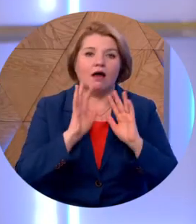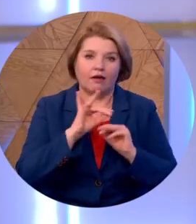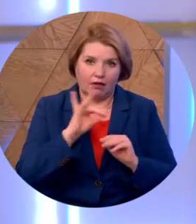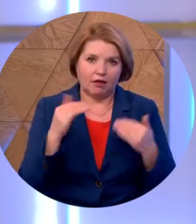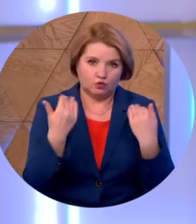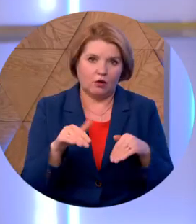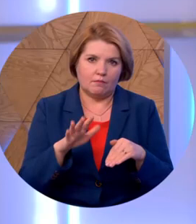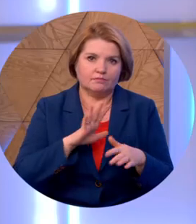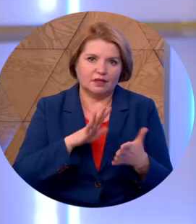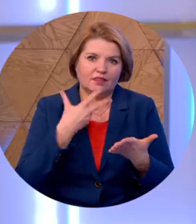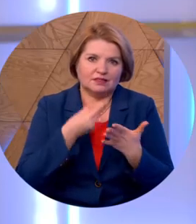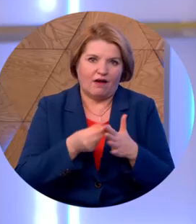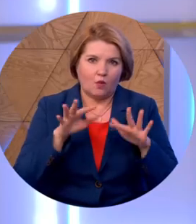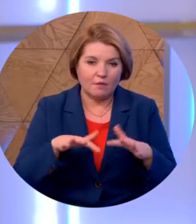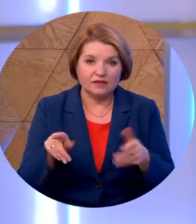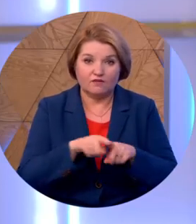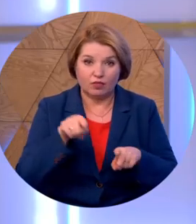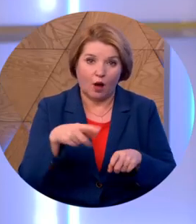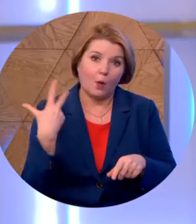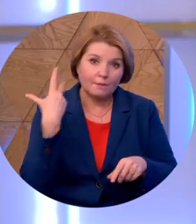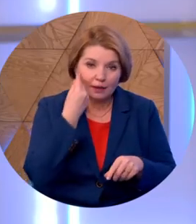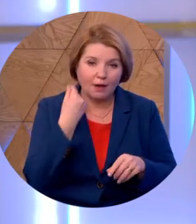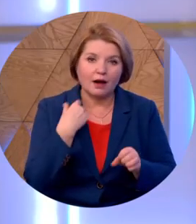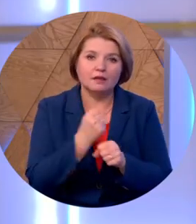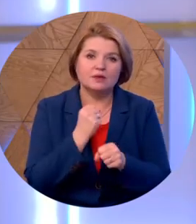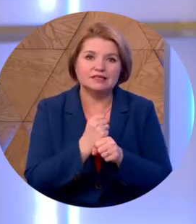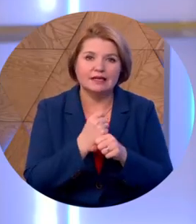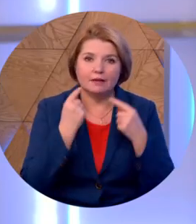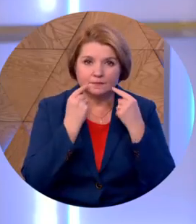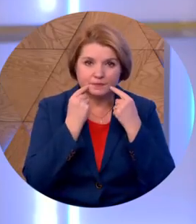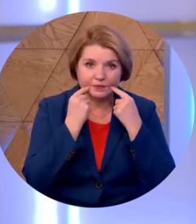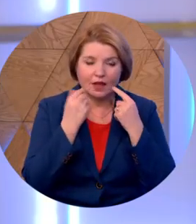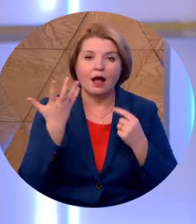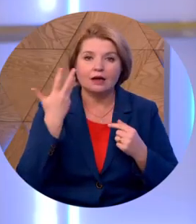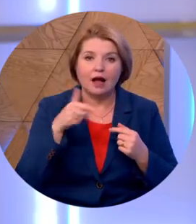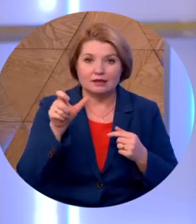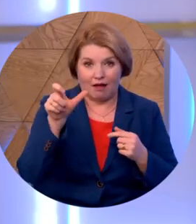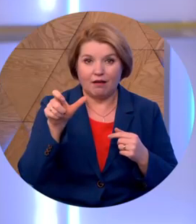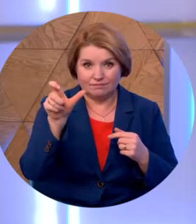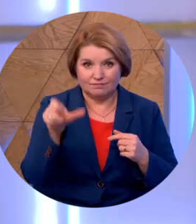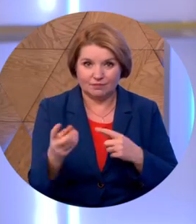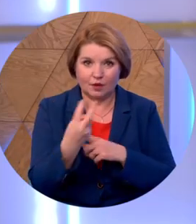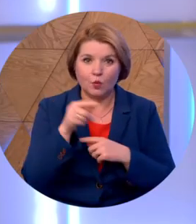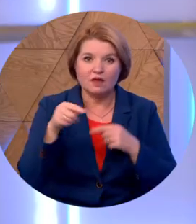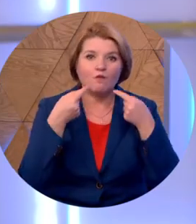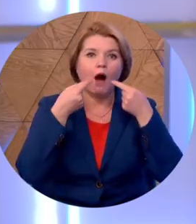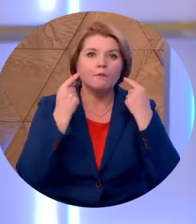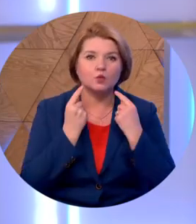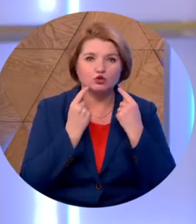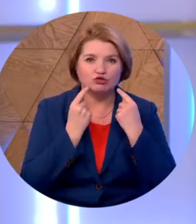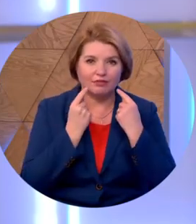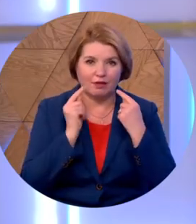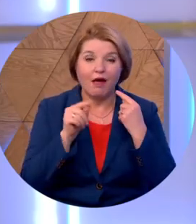часто мы вводим такой препарат в уголочке рта когда приходит пациент у него опущенный углы рта мы вводим его туда